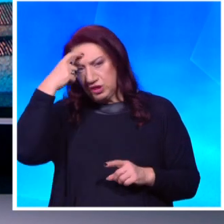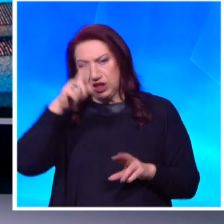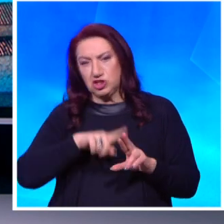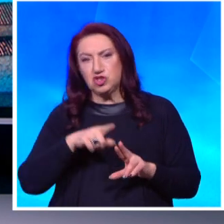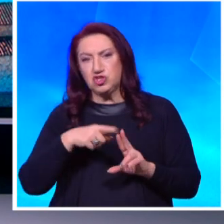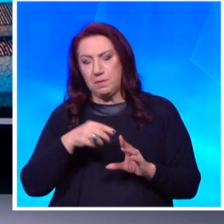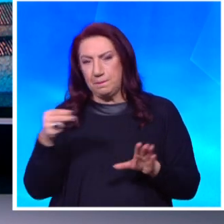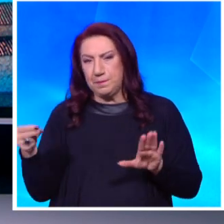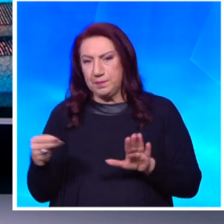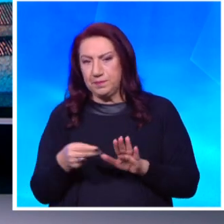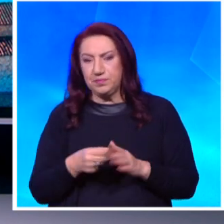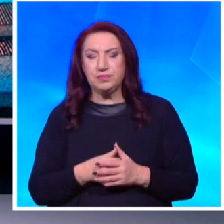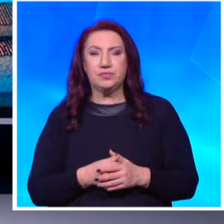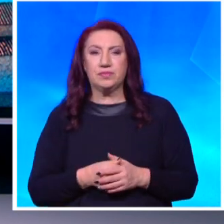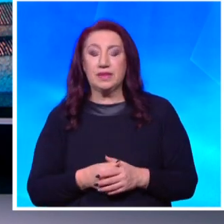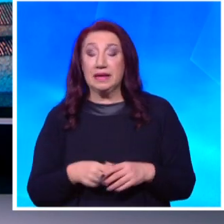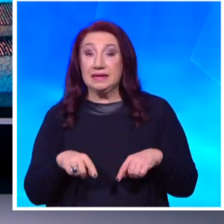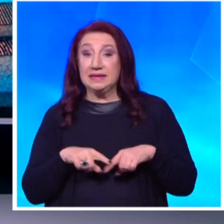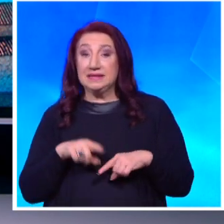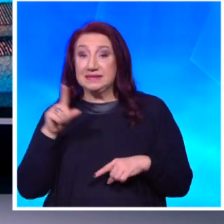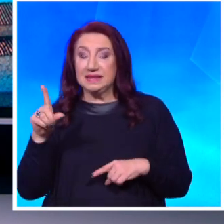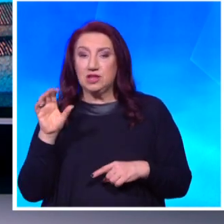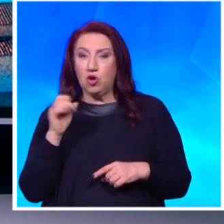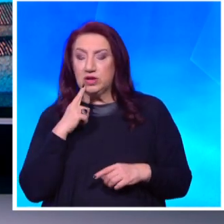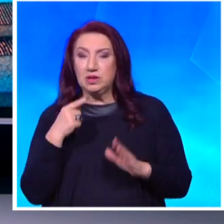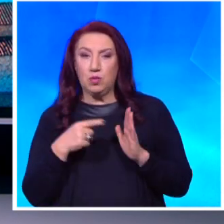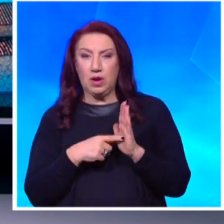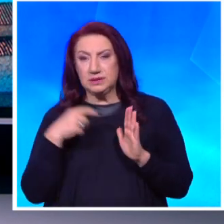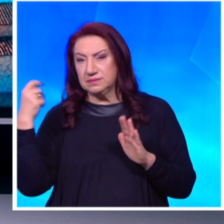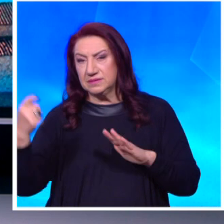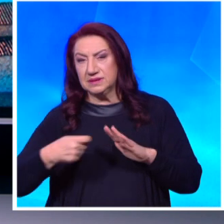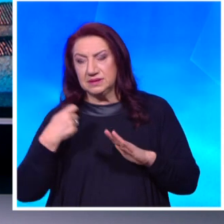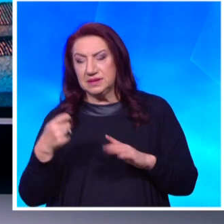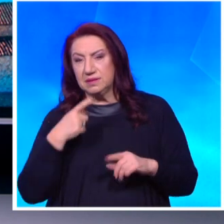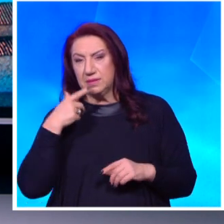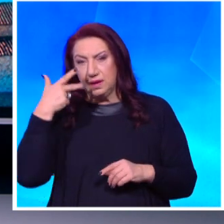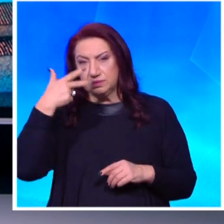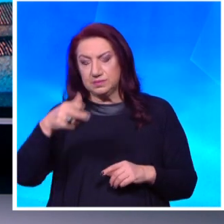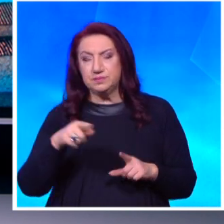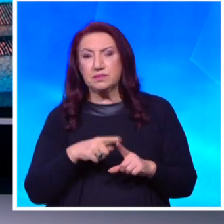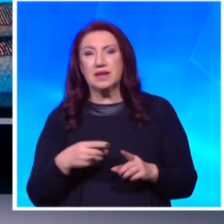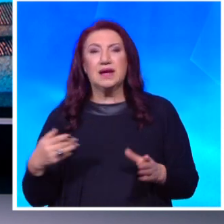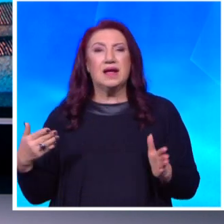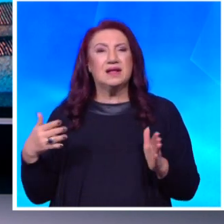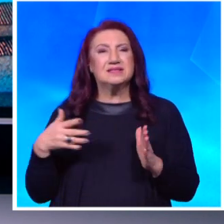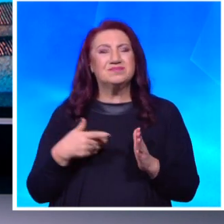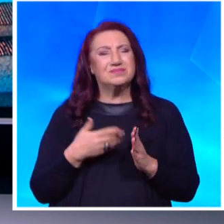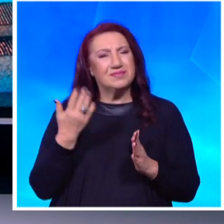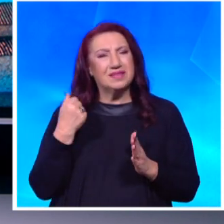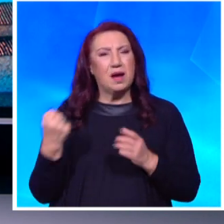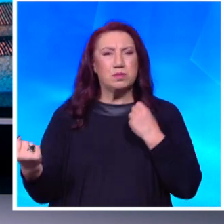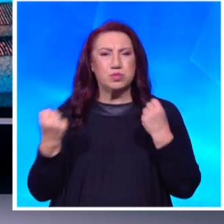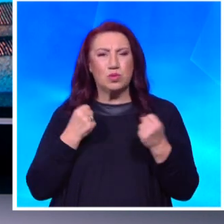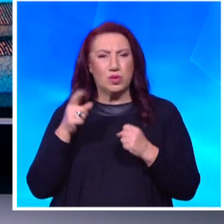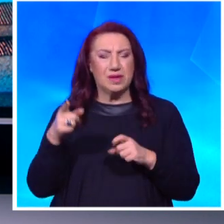Съдът в Охрид показа кадри от охранителна камера от нападението срещу секретаря на българския клуб Цар Борис III Християн Пендиков. Той беше жестоко